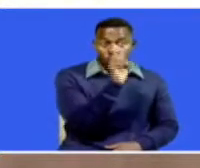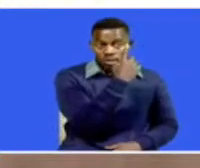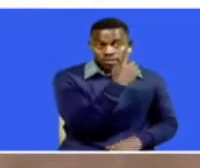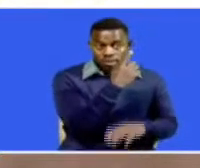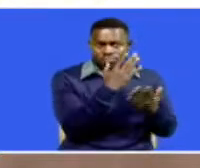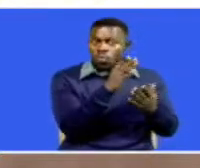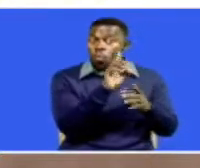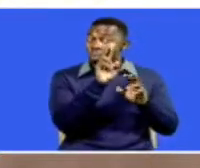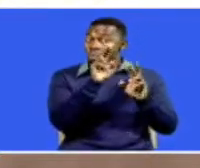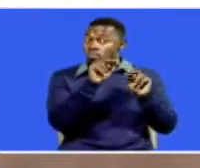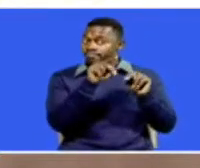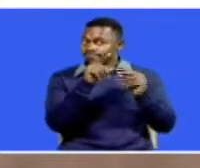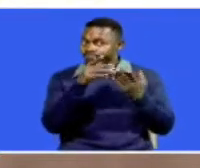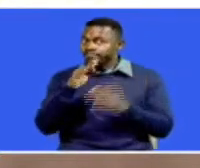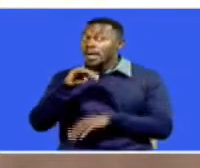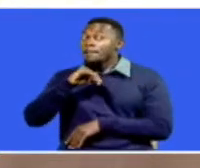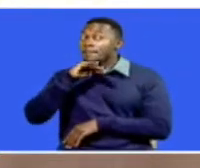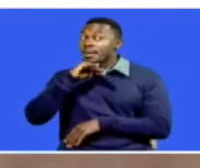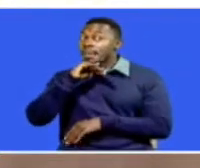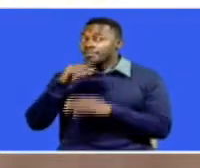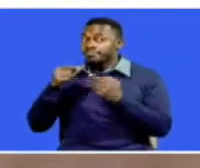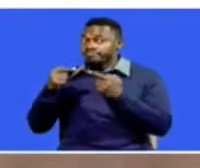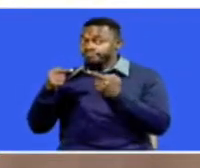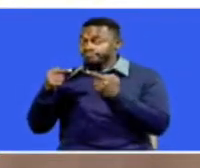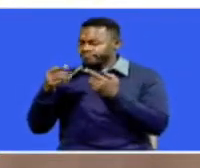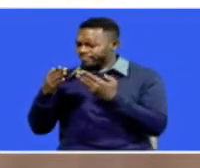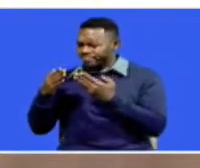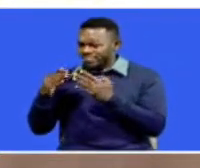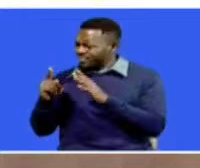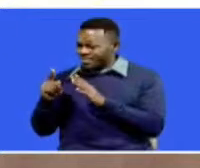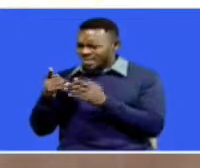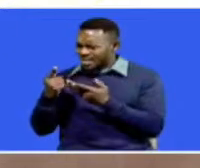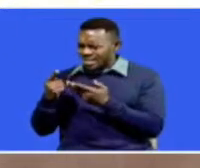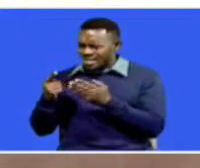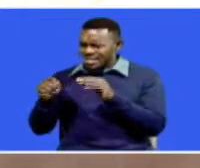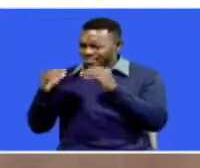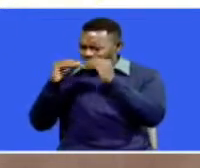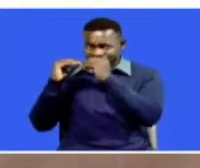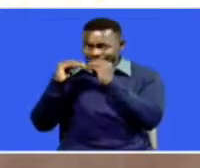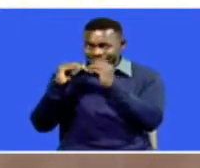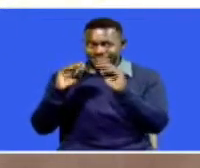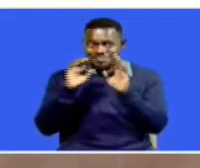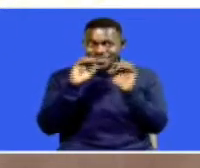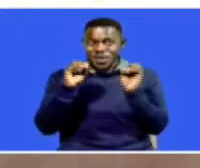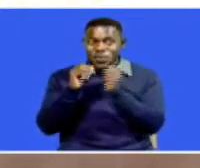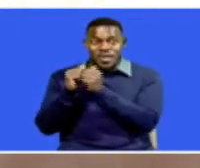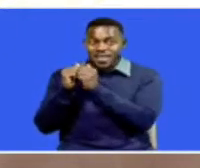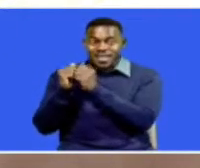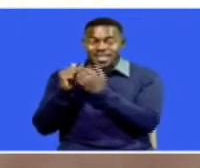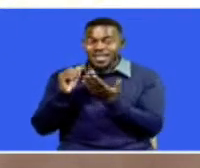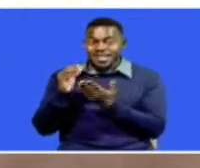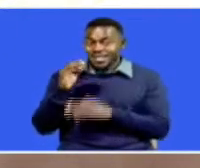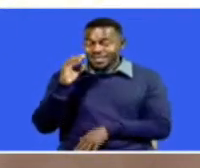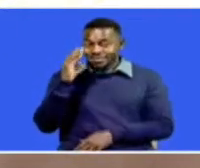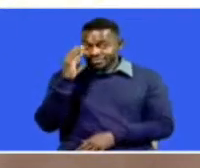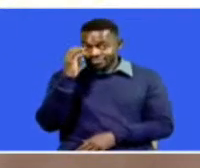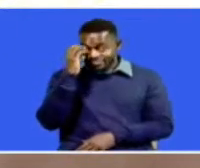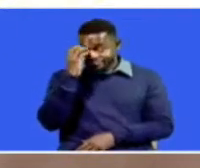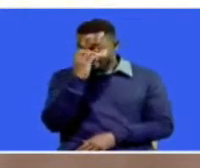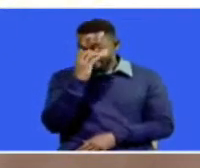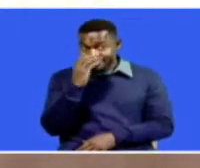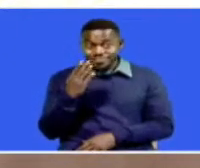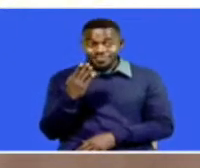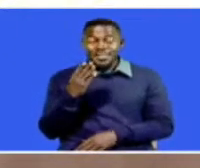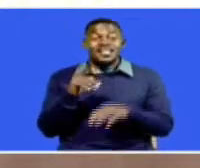Azimio Raila Odinga kuhusu ripoti hiyo, akidai haikuangazia masuala muhimu ambayo walikuwa wanayataka. Hata hivyo, kiongozi wa